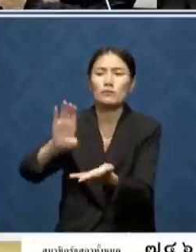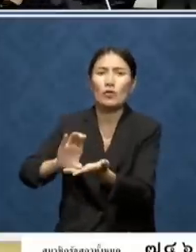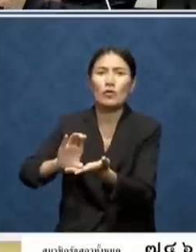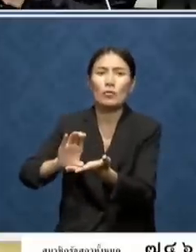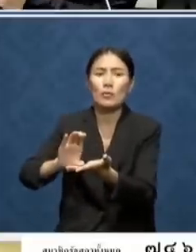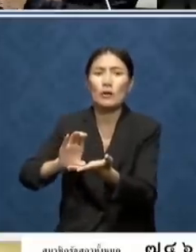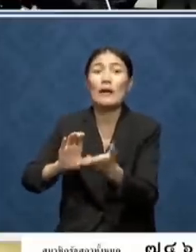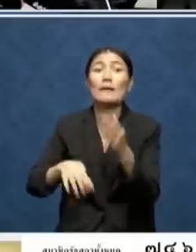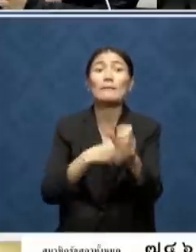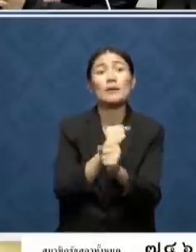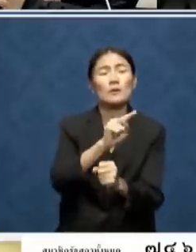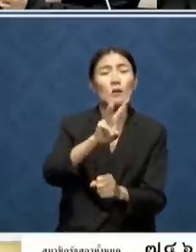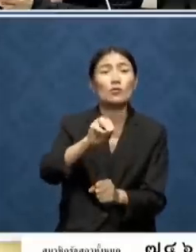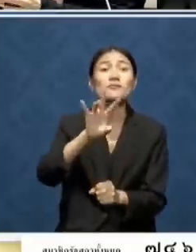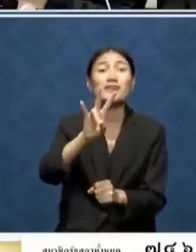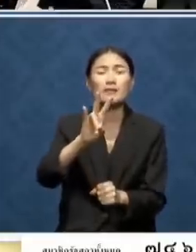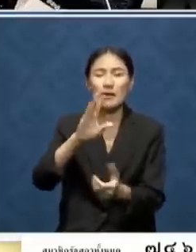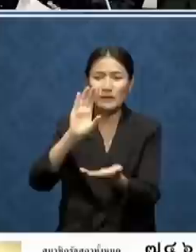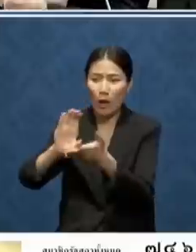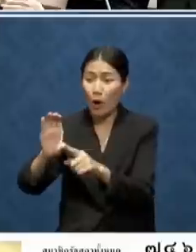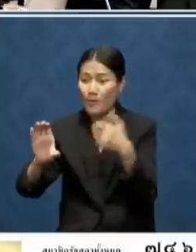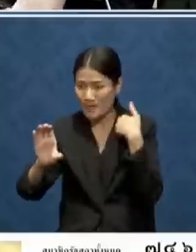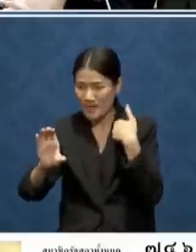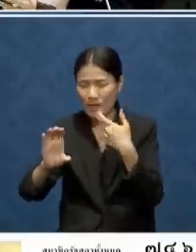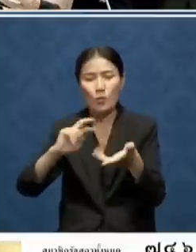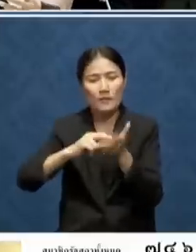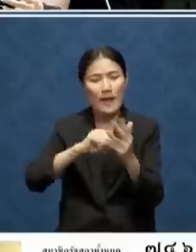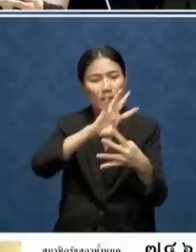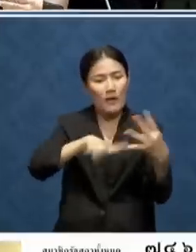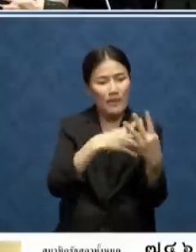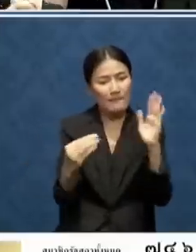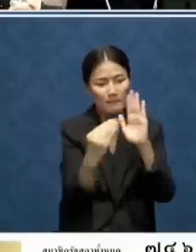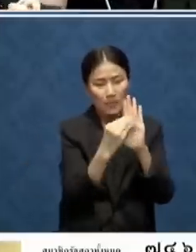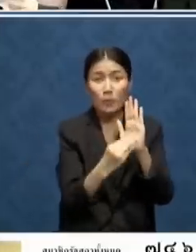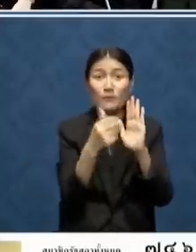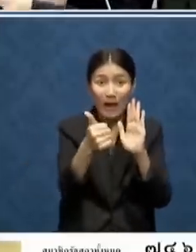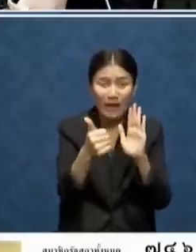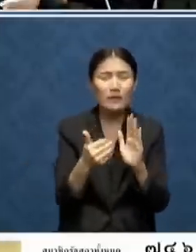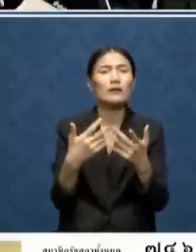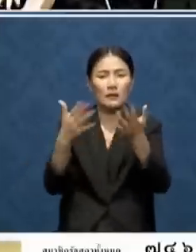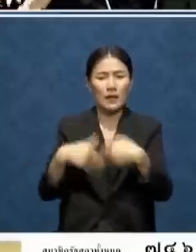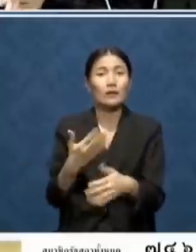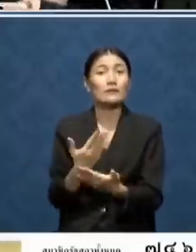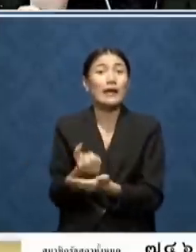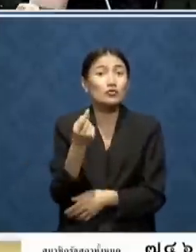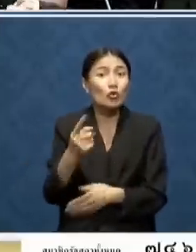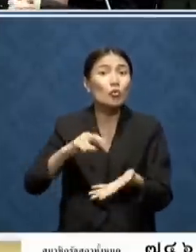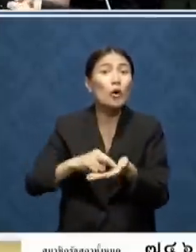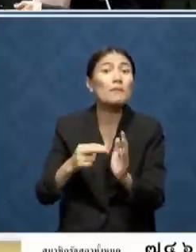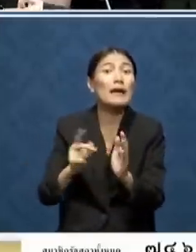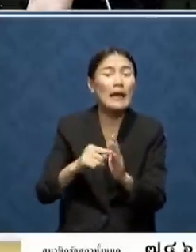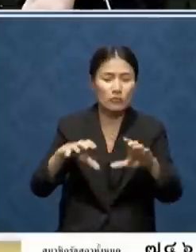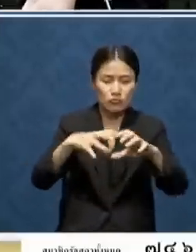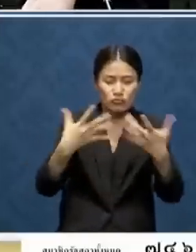ประมาณรายจ่ายประจำปี 67ได้หรือไม่นั่นคือการสร้างท่อส่วนเงินสดนั้นคือน้ำค่ะว่ามีน้ำพอที่จะใส่เข้าไปในท่อ